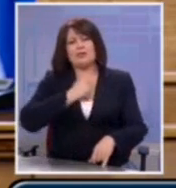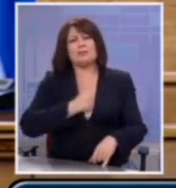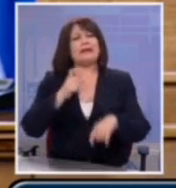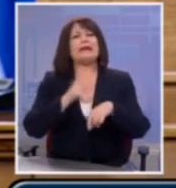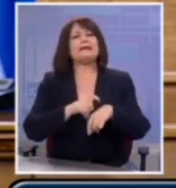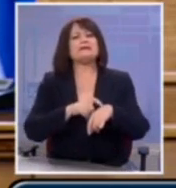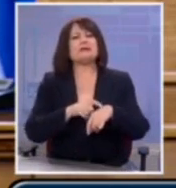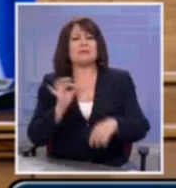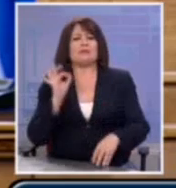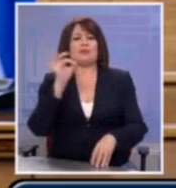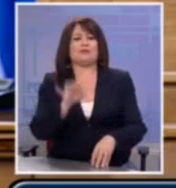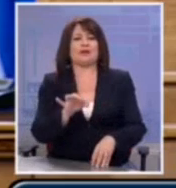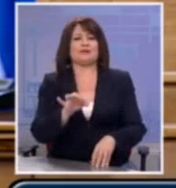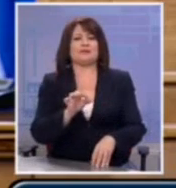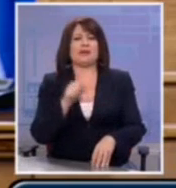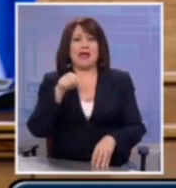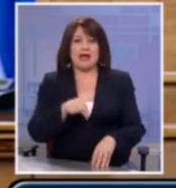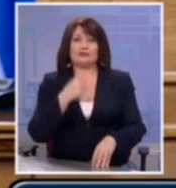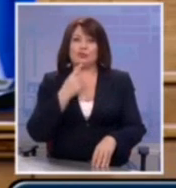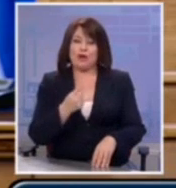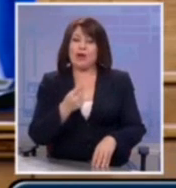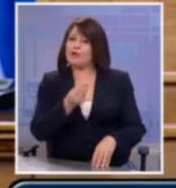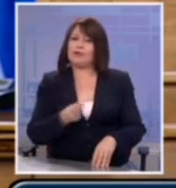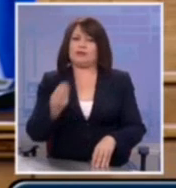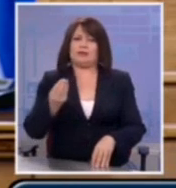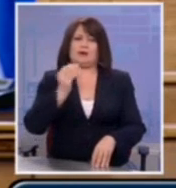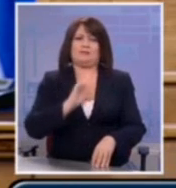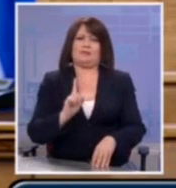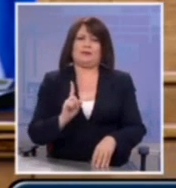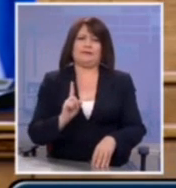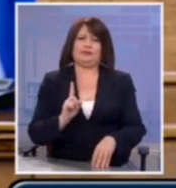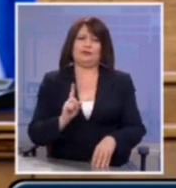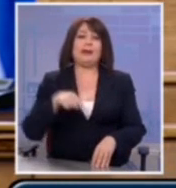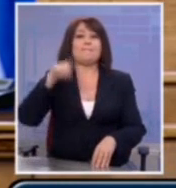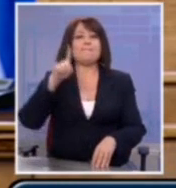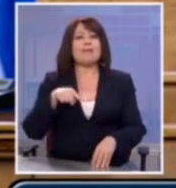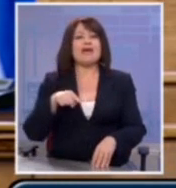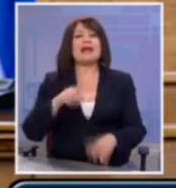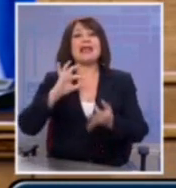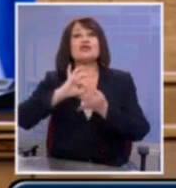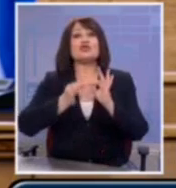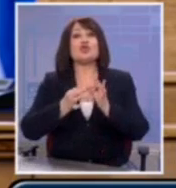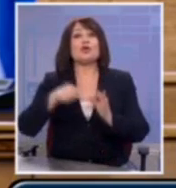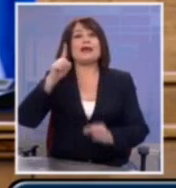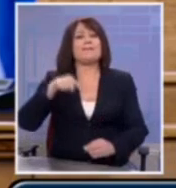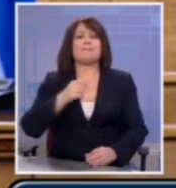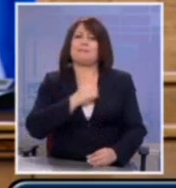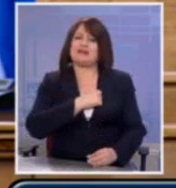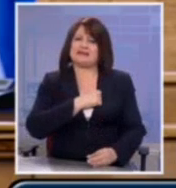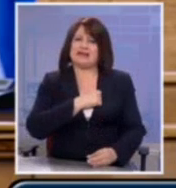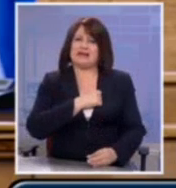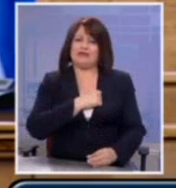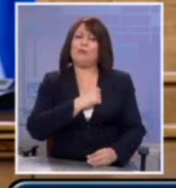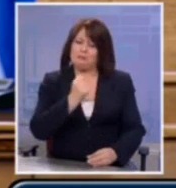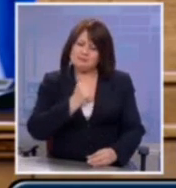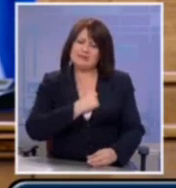βρισκόμαστε, κάθε άλλο παρά υπερβολή είναι αυτός ο χαρακτηρισμός. Ο χαρακτηρισμός της μέρας σαν ιστορικής, πιστεύω ακράδαντα,